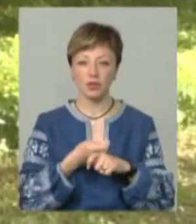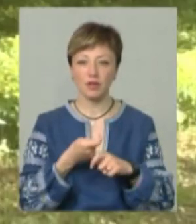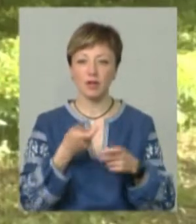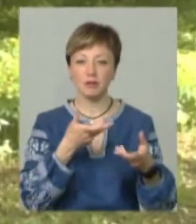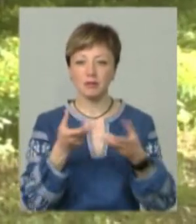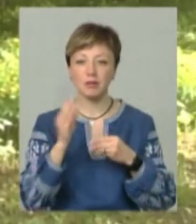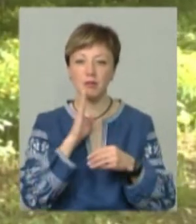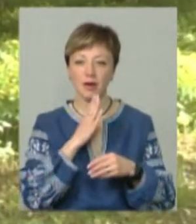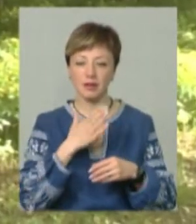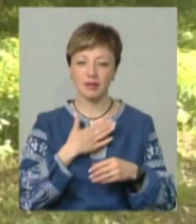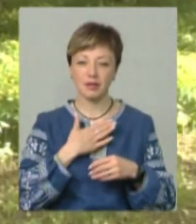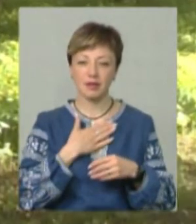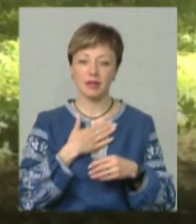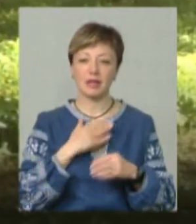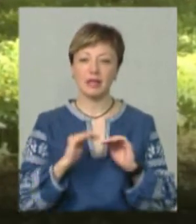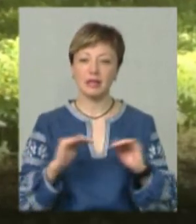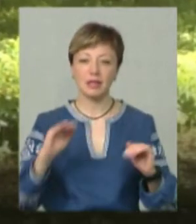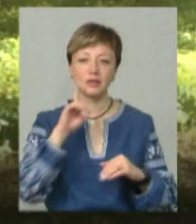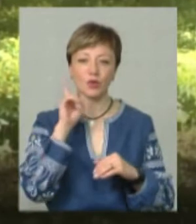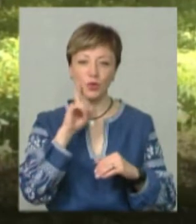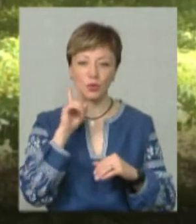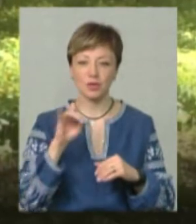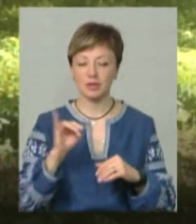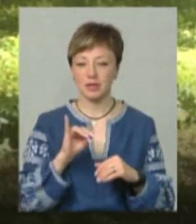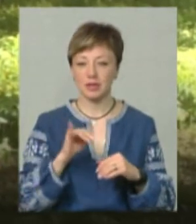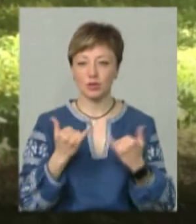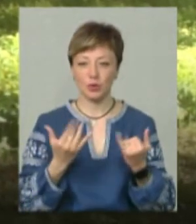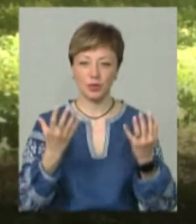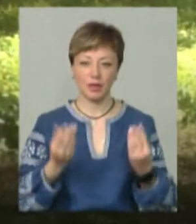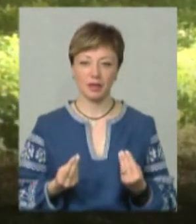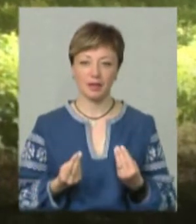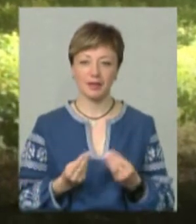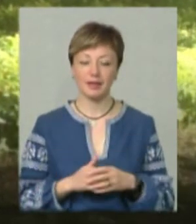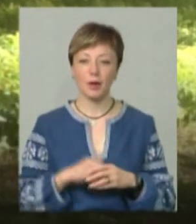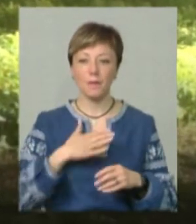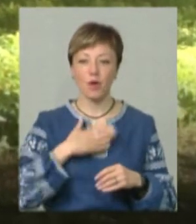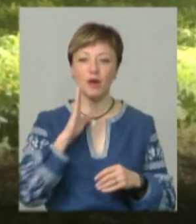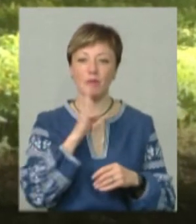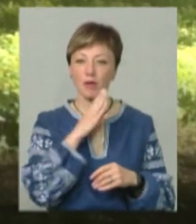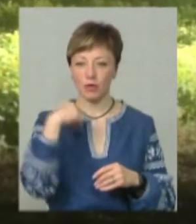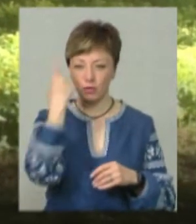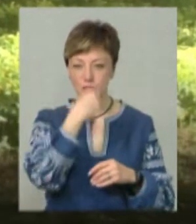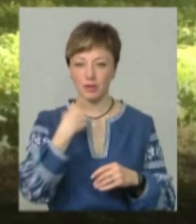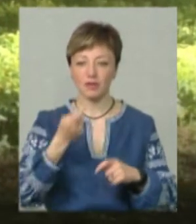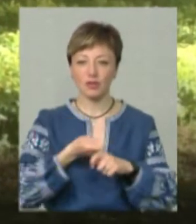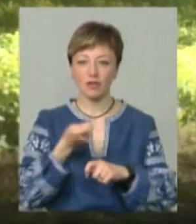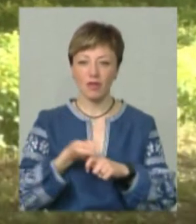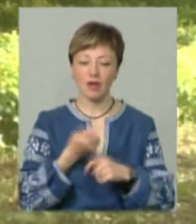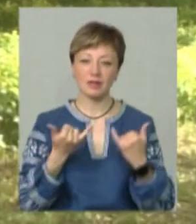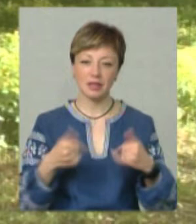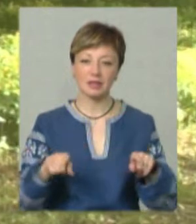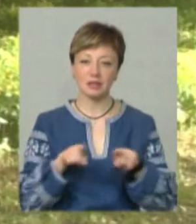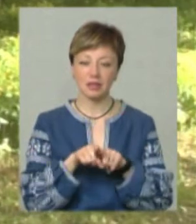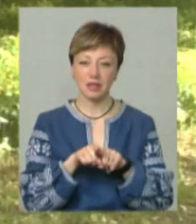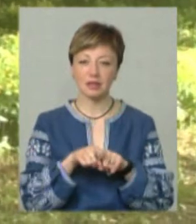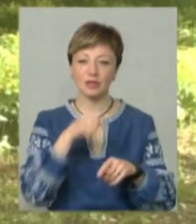мати. Вишиванка для мене – це дитинство, юність і сьогодення. Моя мама особисто, вона вишивала зараз, так як